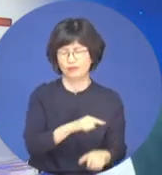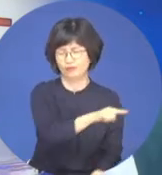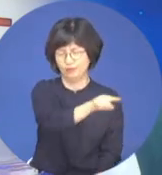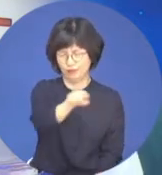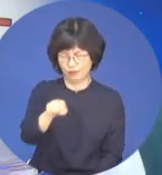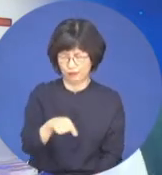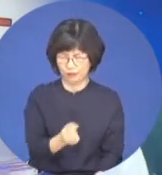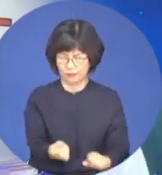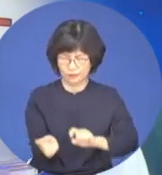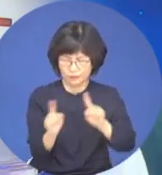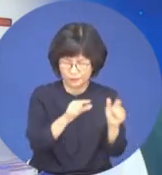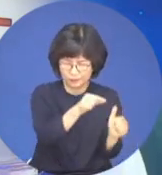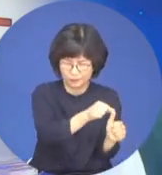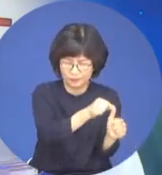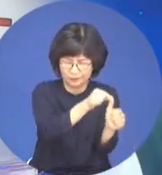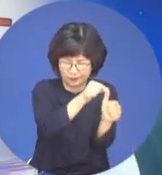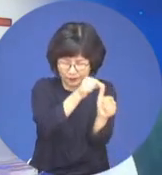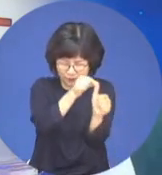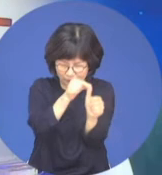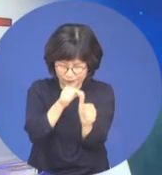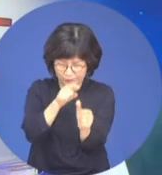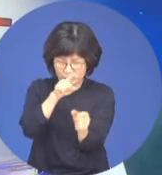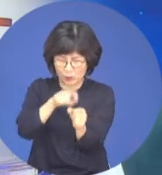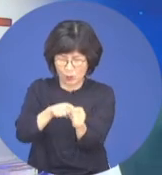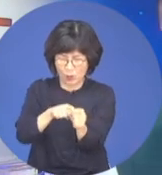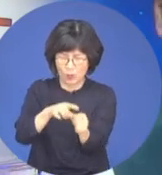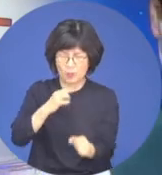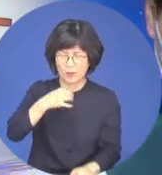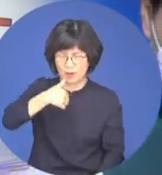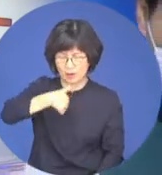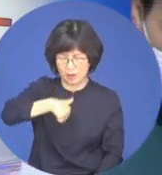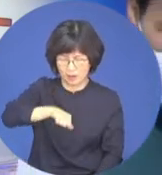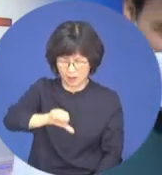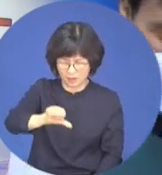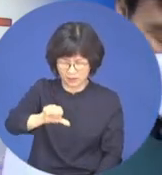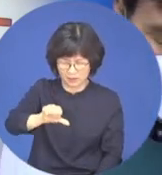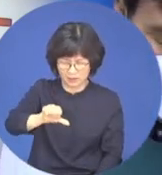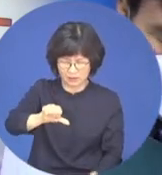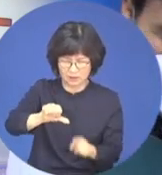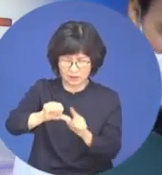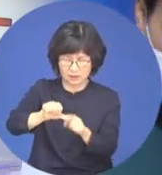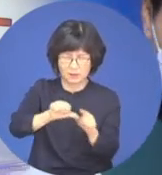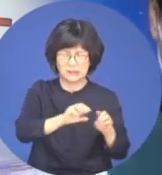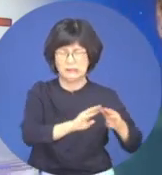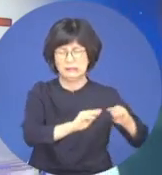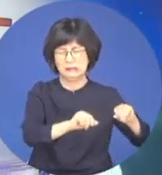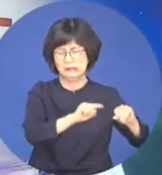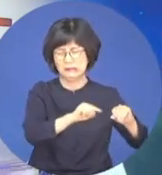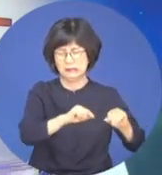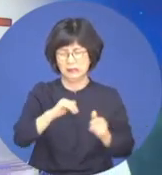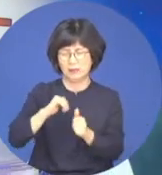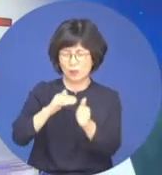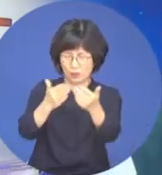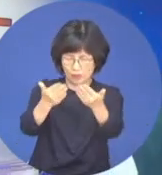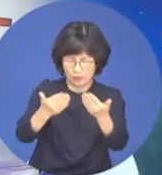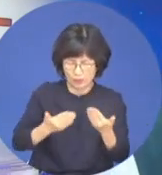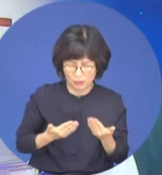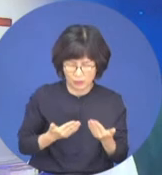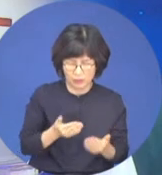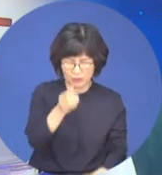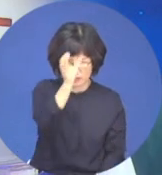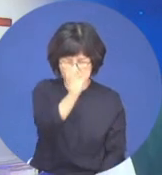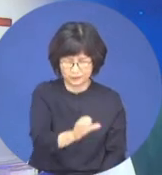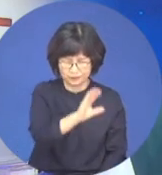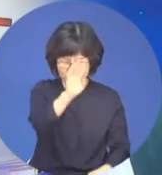위하여 독생자를 낮고 천한 땅에 보내사 십자가의 희생제물로